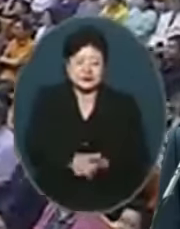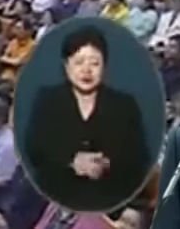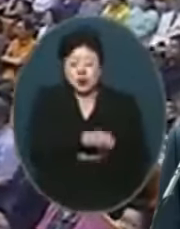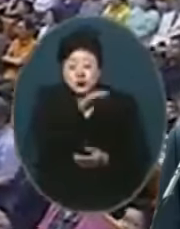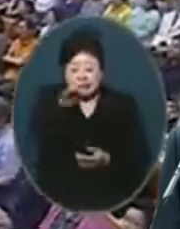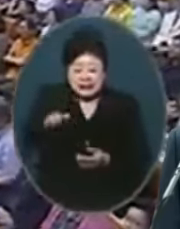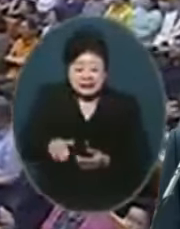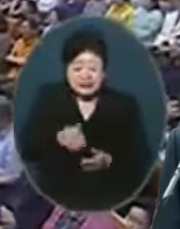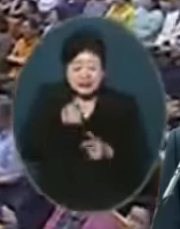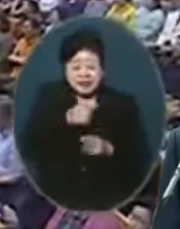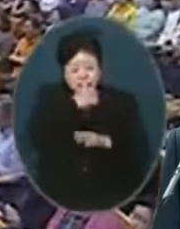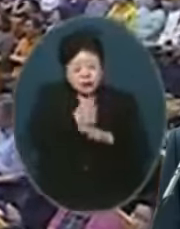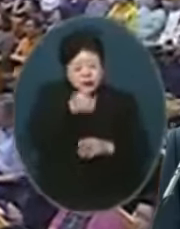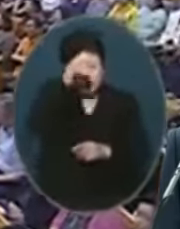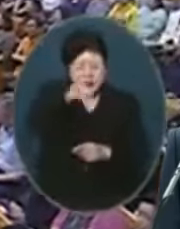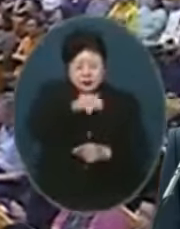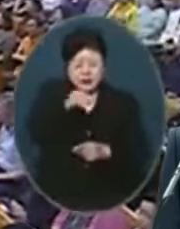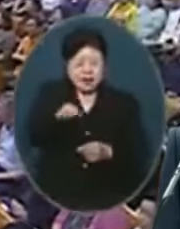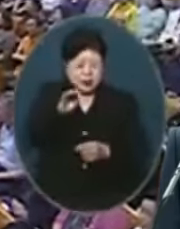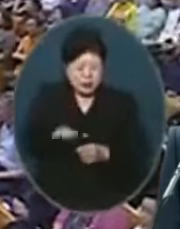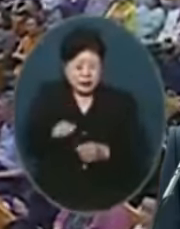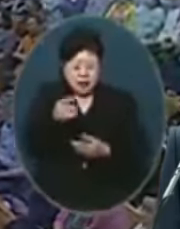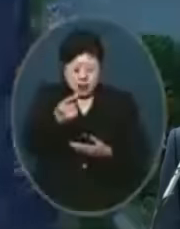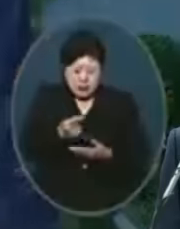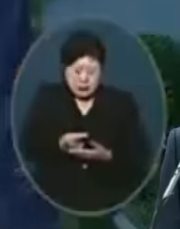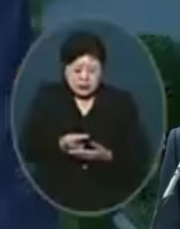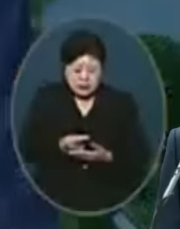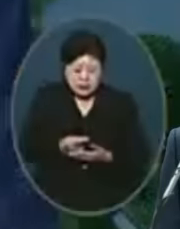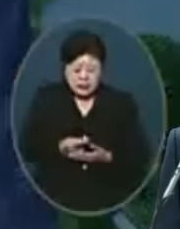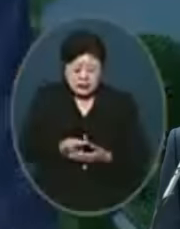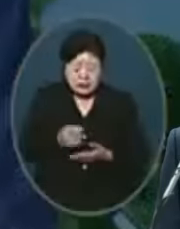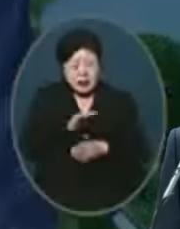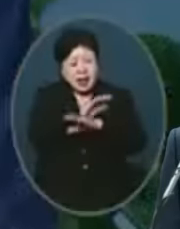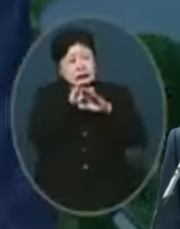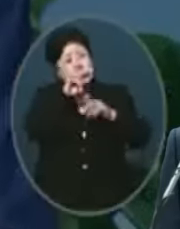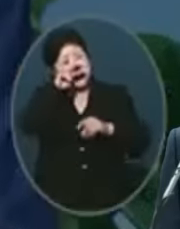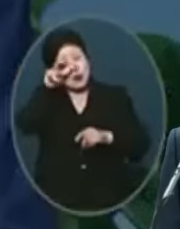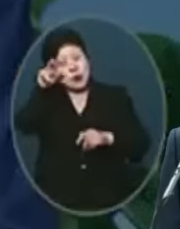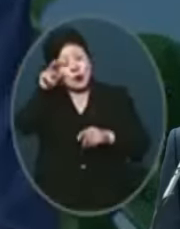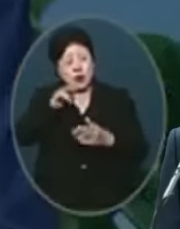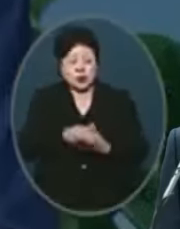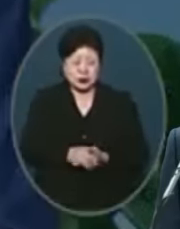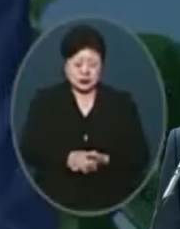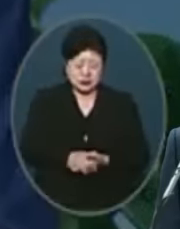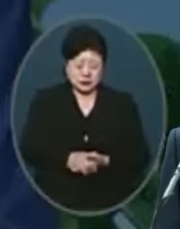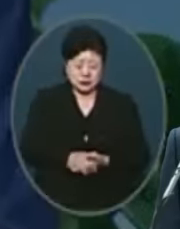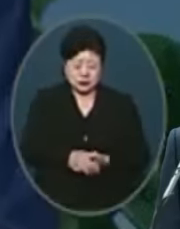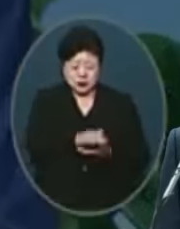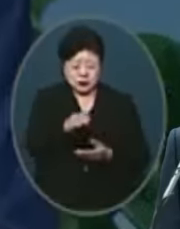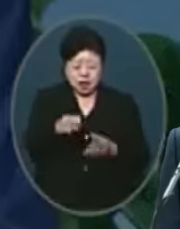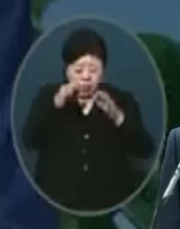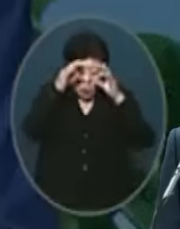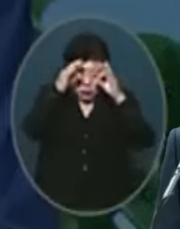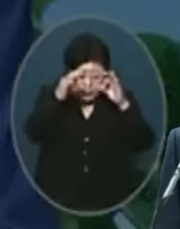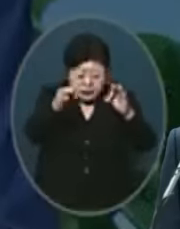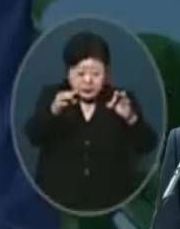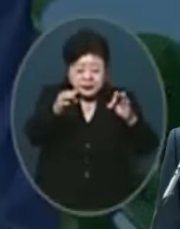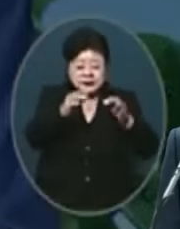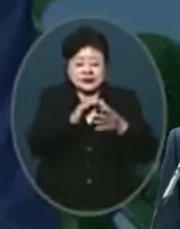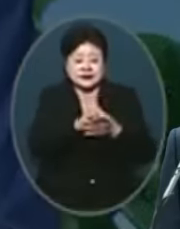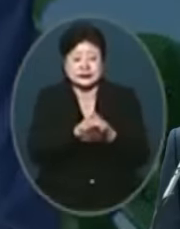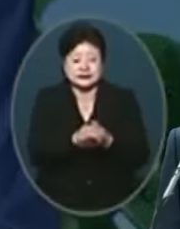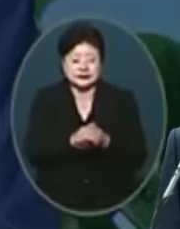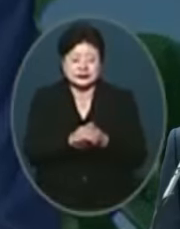우리 예수 그리스도 십자가 밑에 와서 하늘을 쳐다보면 우리가 보는